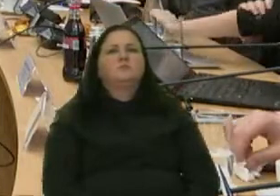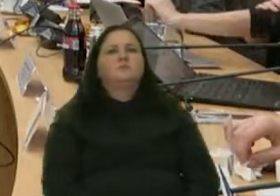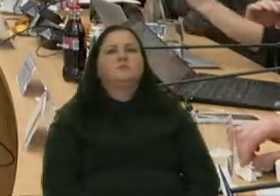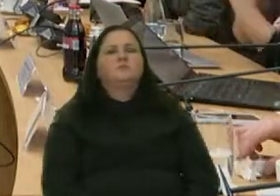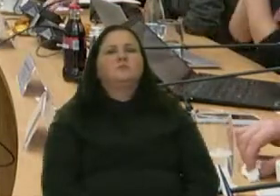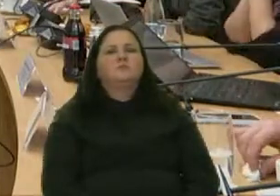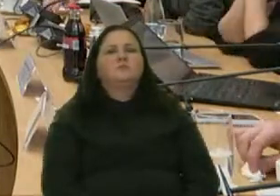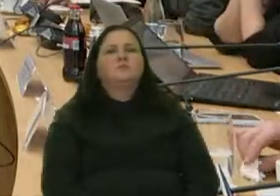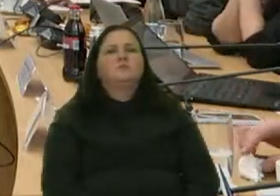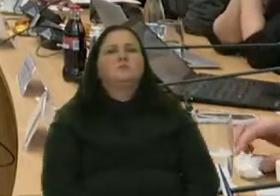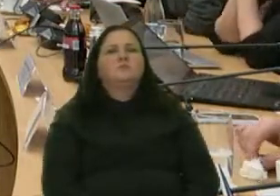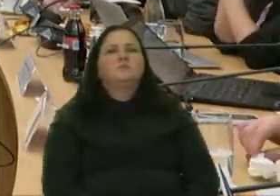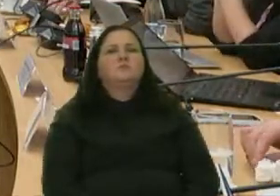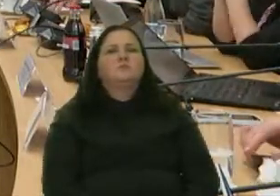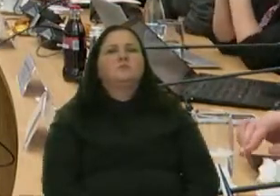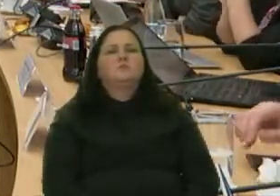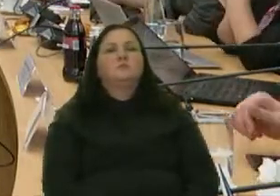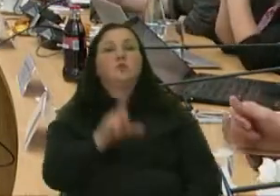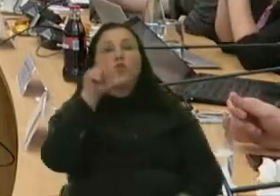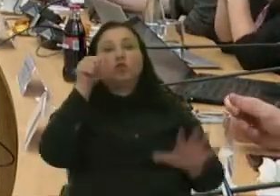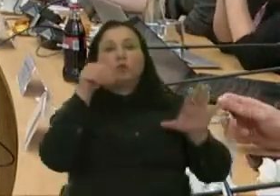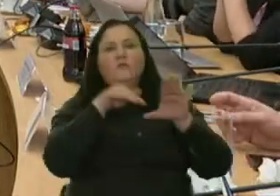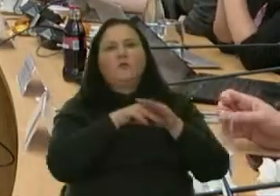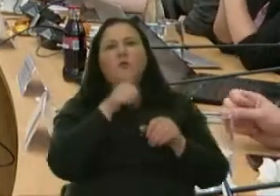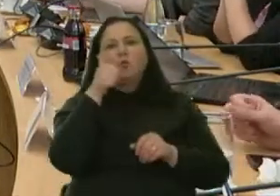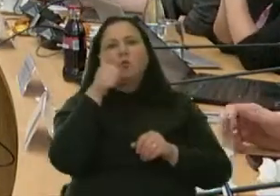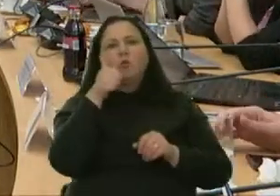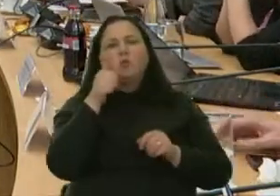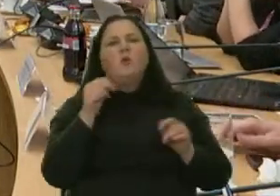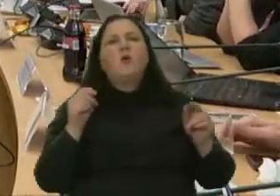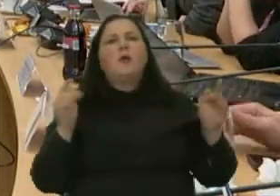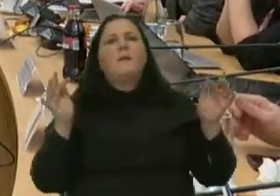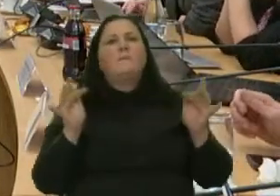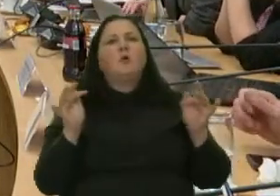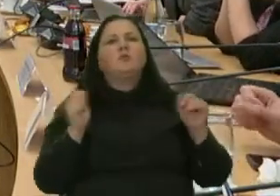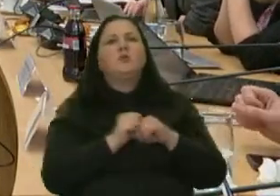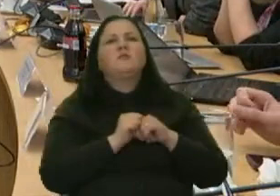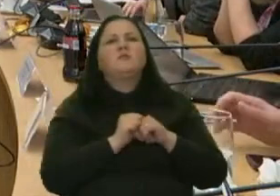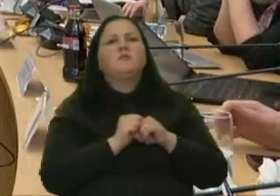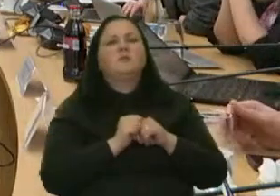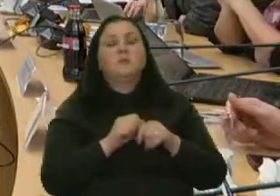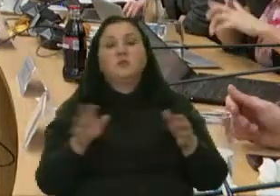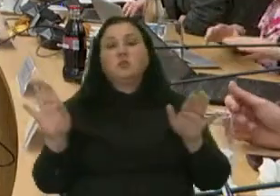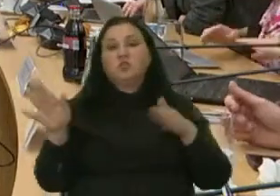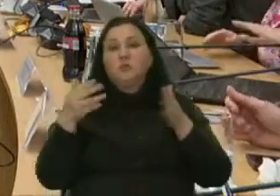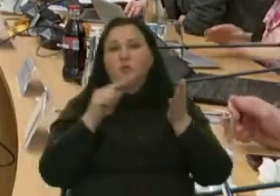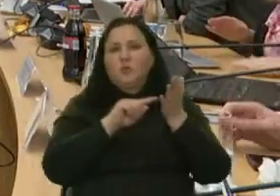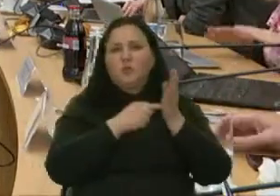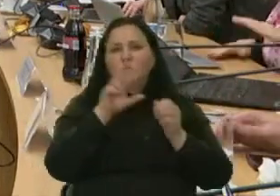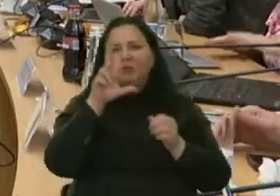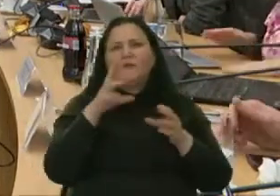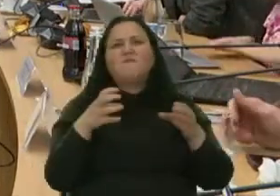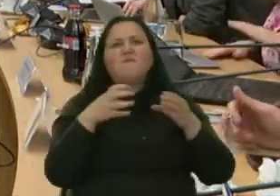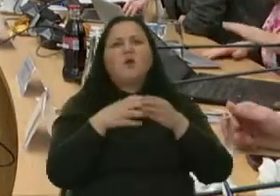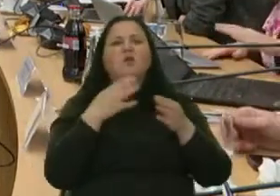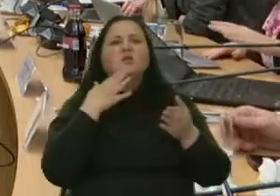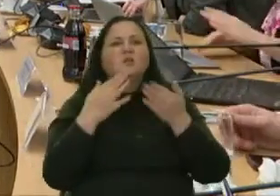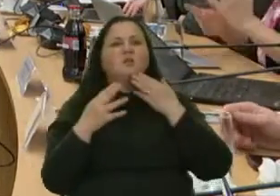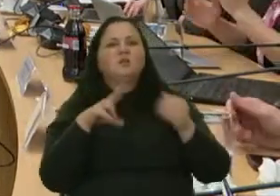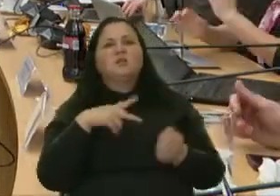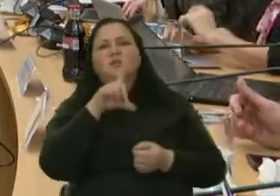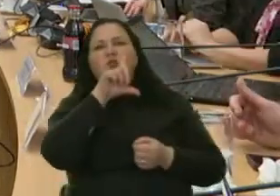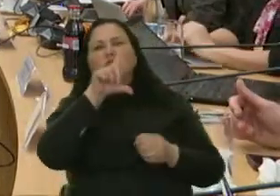stimați colegi vă rog încă un vot 26 de voturi pentru un vot împotrivă Proiectul a trecut începând cu punctul 3 vorul de ședință este